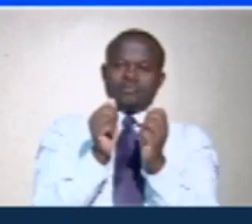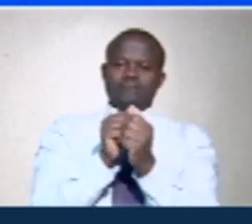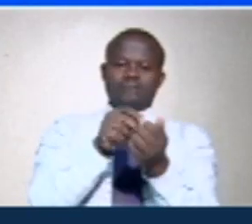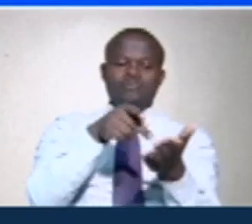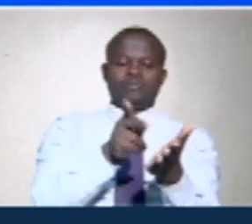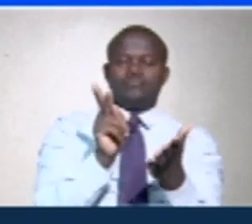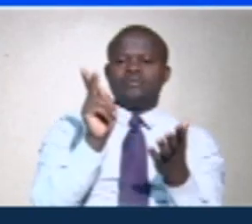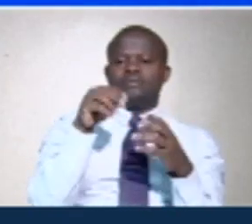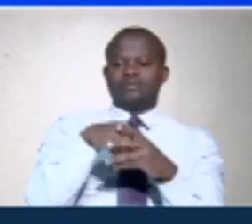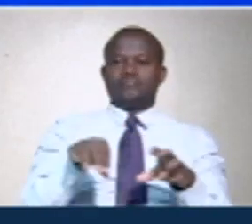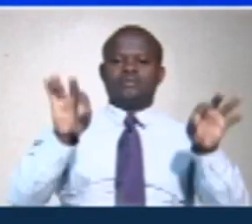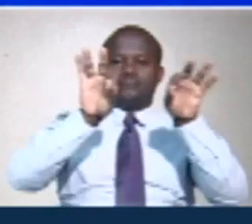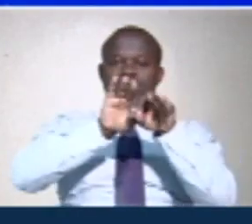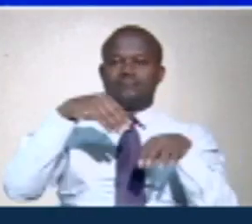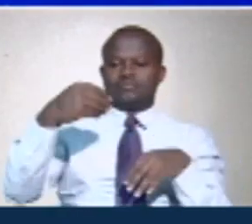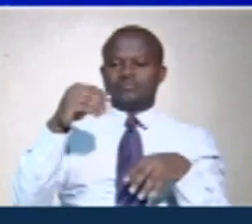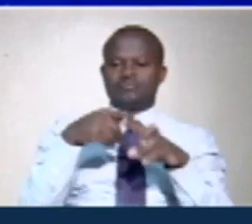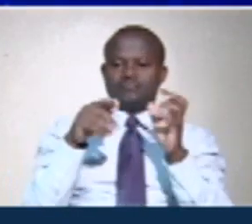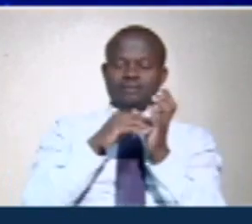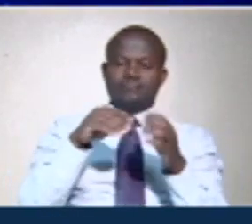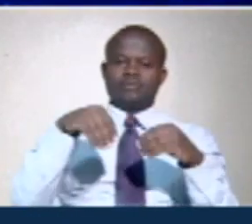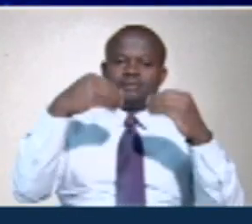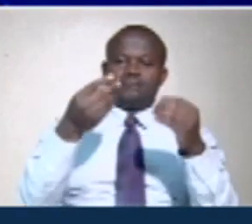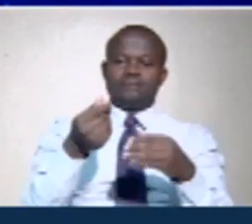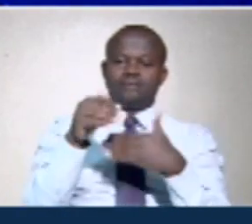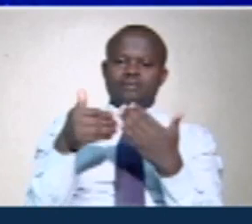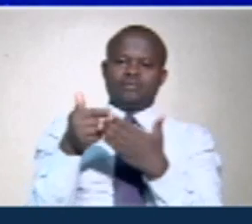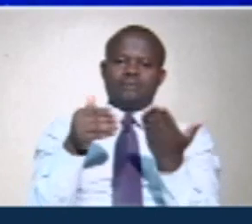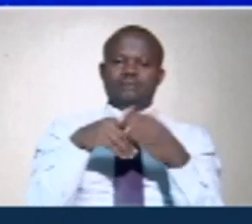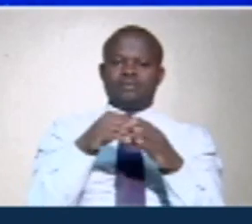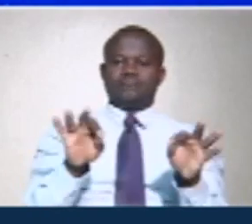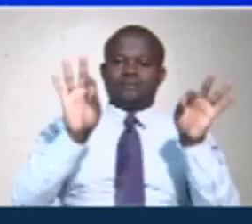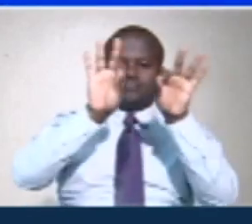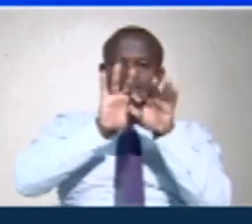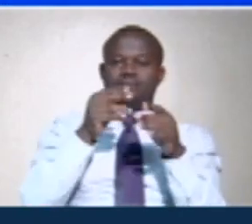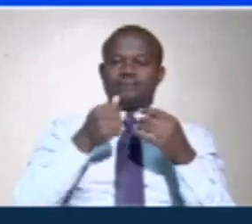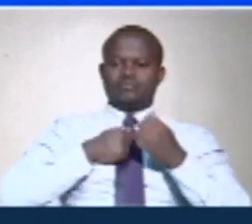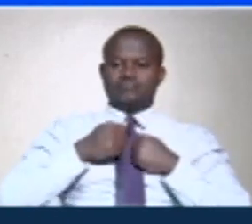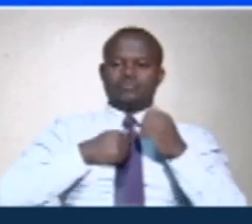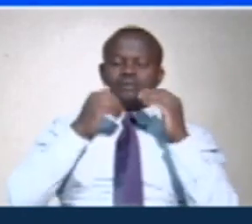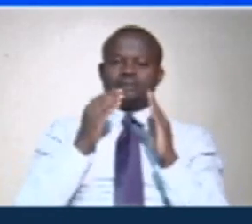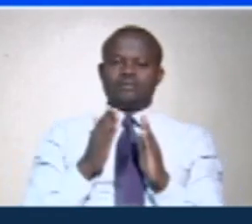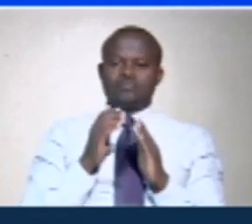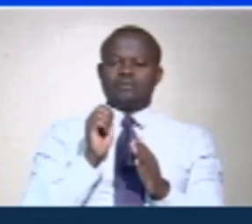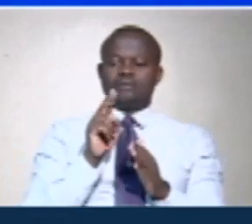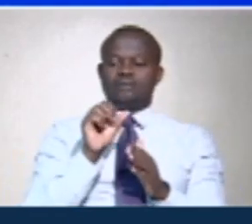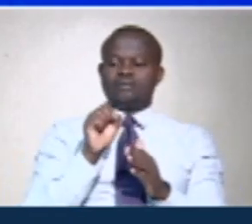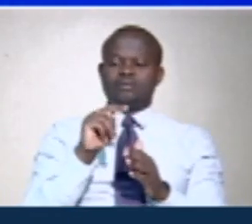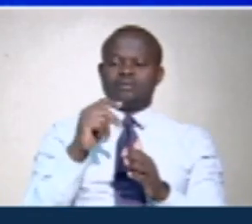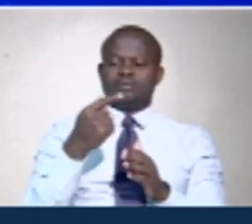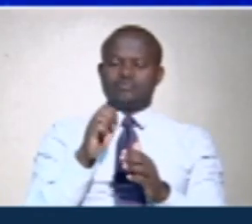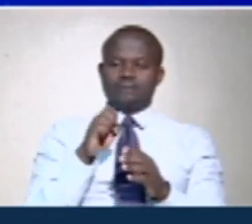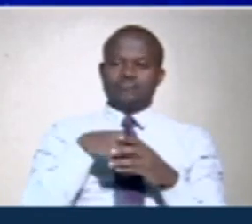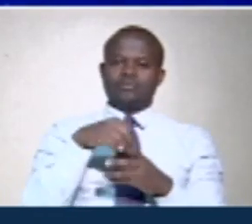bishyura mu gaciro k'idolari kandi barahawe amafaranga mu gaciro k'amanyarwanda. Tuyisenge Adolphe na Florien